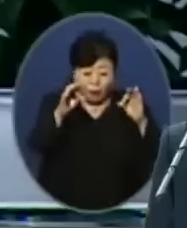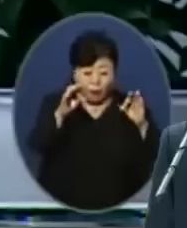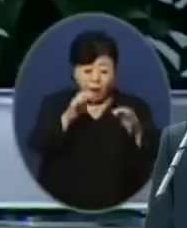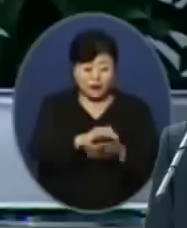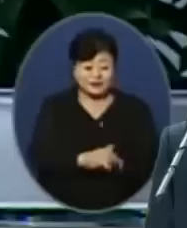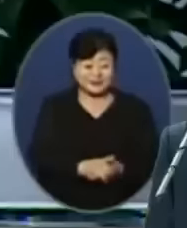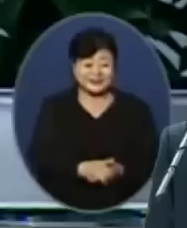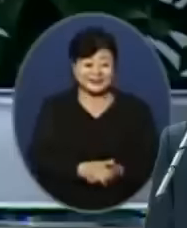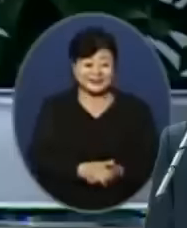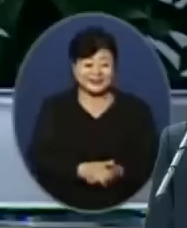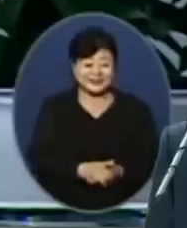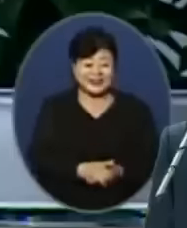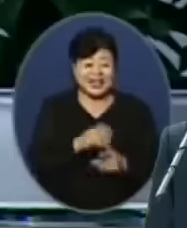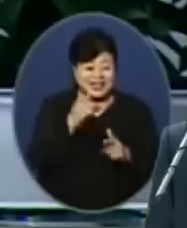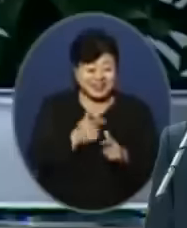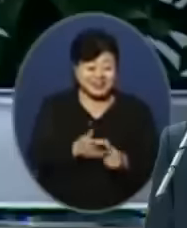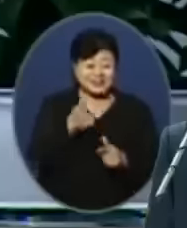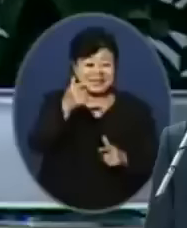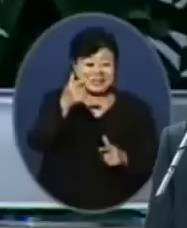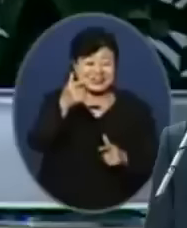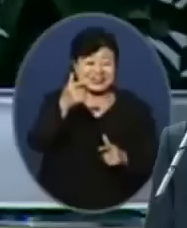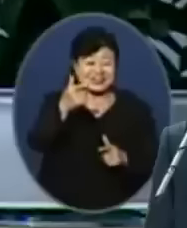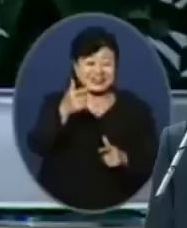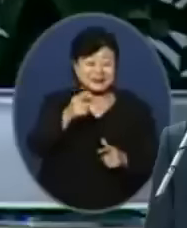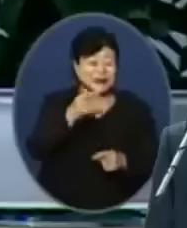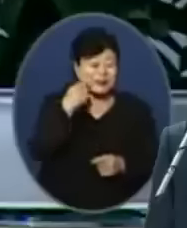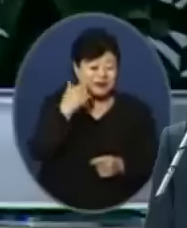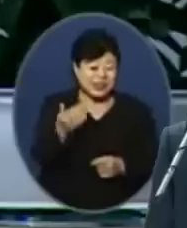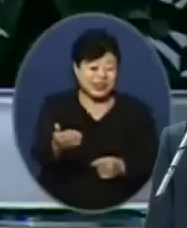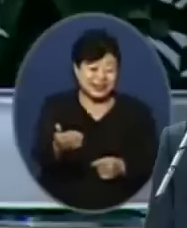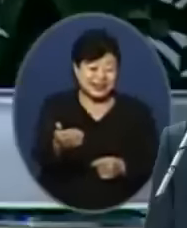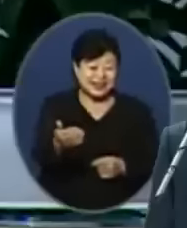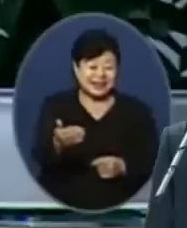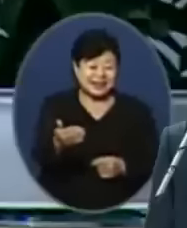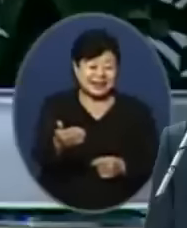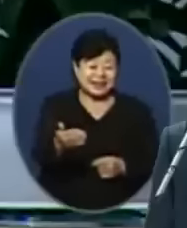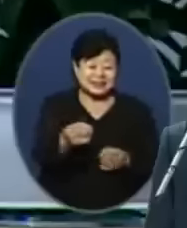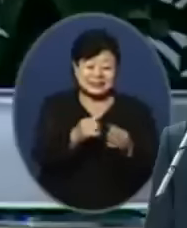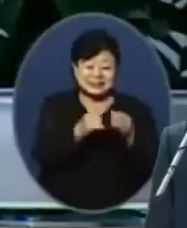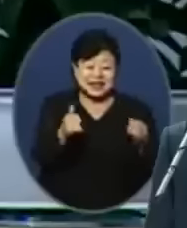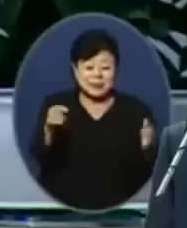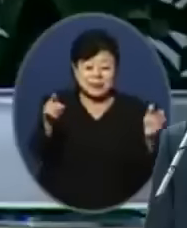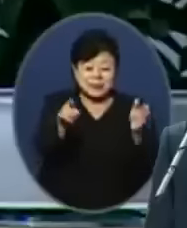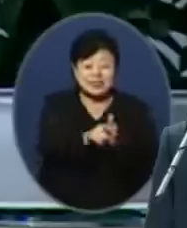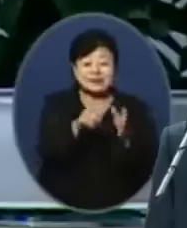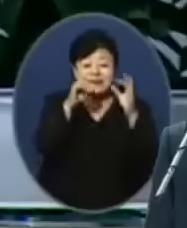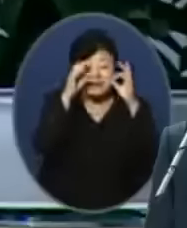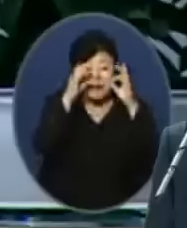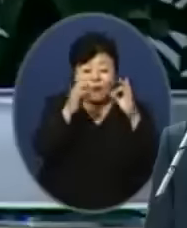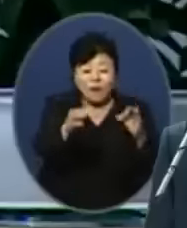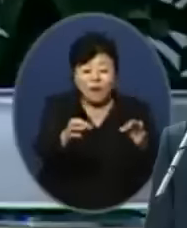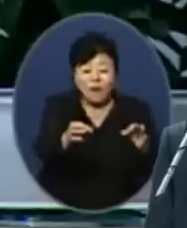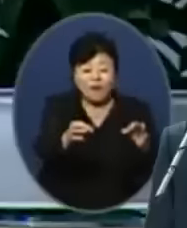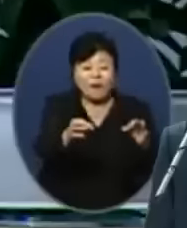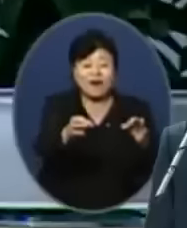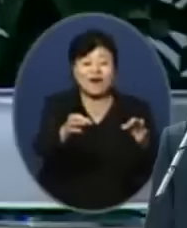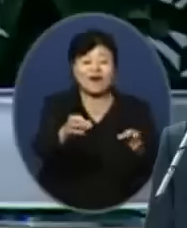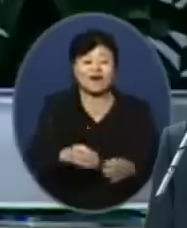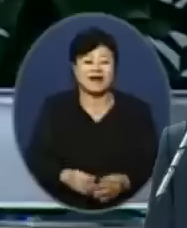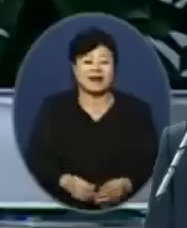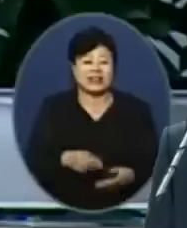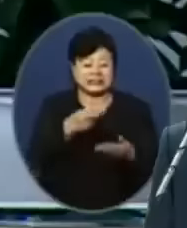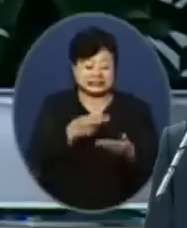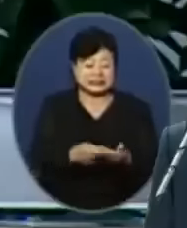계셨습니다. 그리고 예수님이 뭐라고 말했습니까? 그 사람의 믿음을 보고